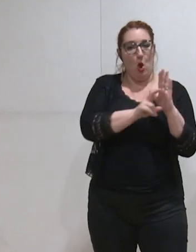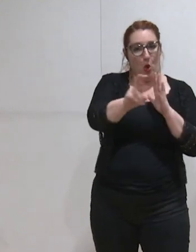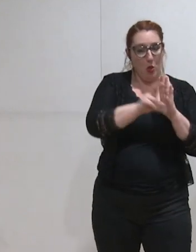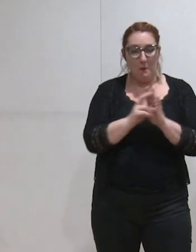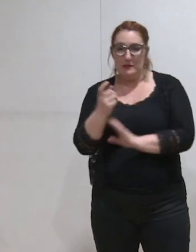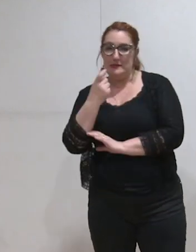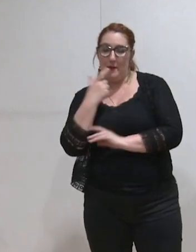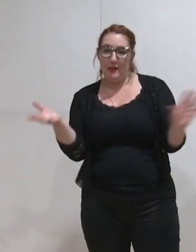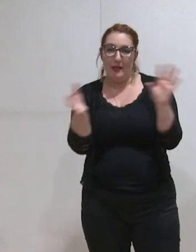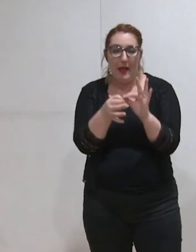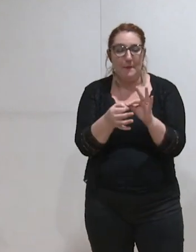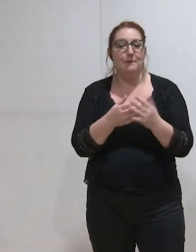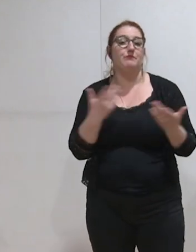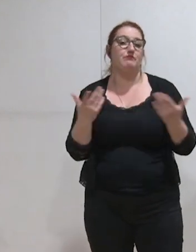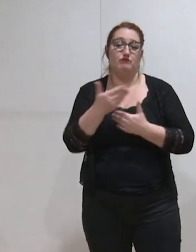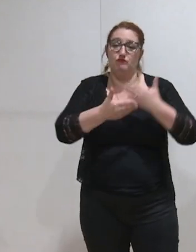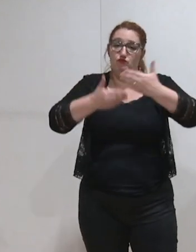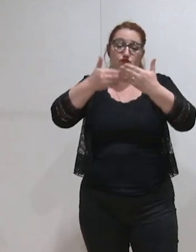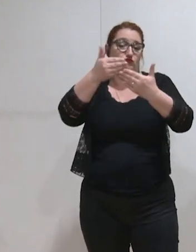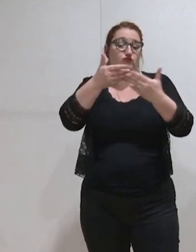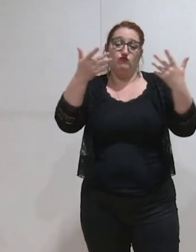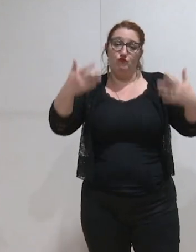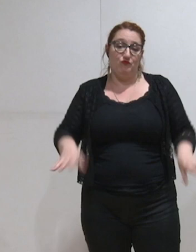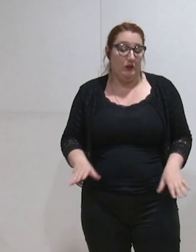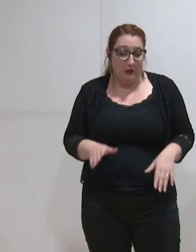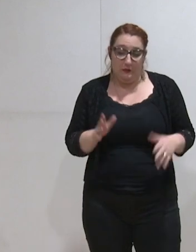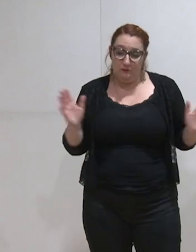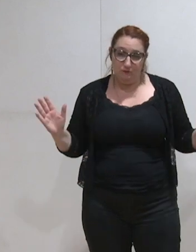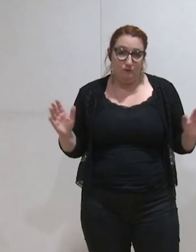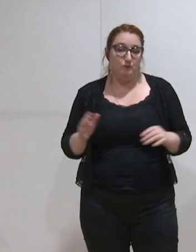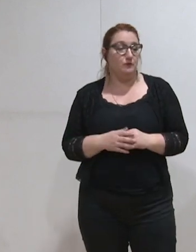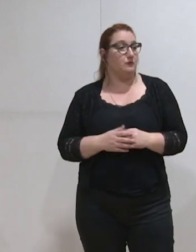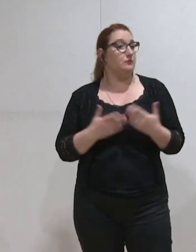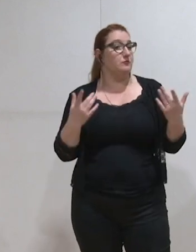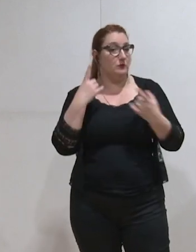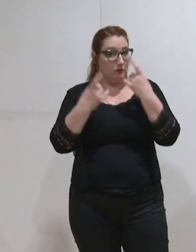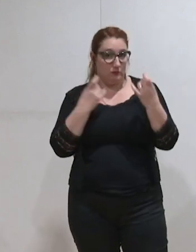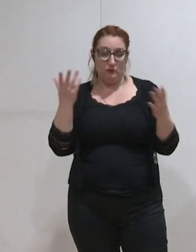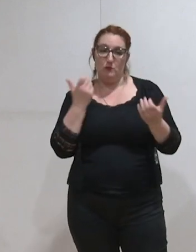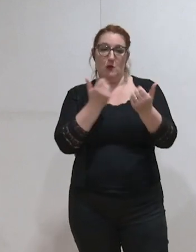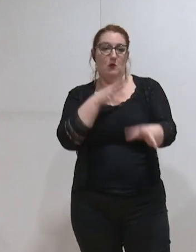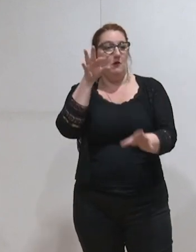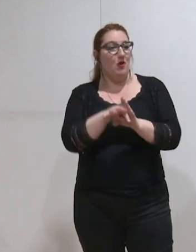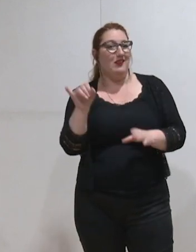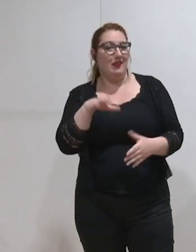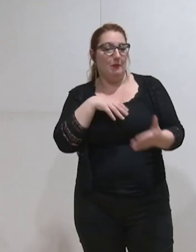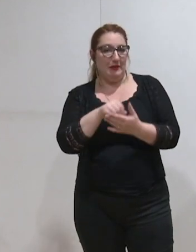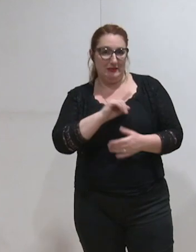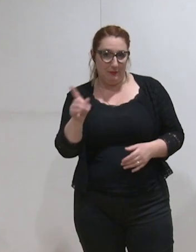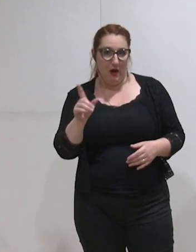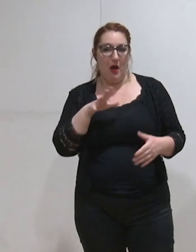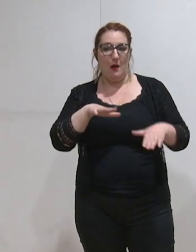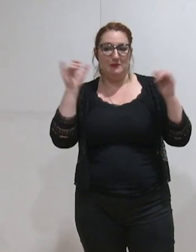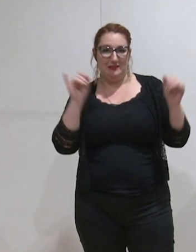s'agit de clore opération les questions non jeamais au voix qui ne prend pas part au vote